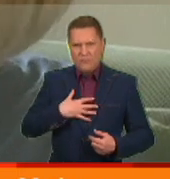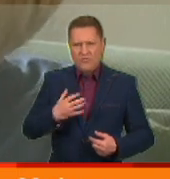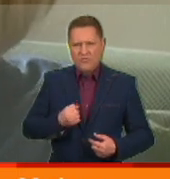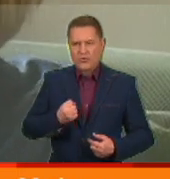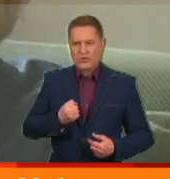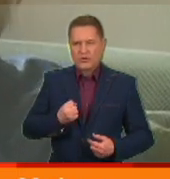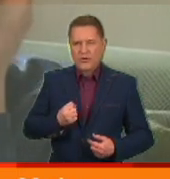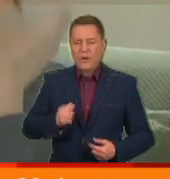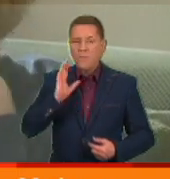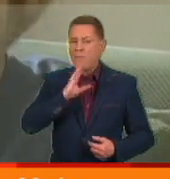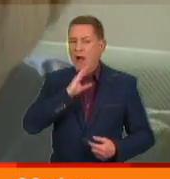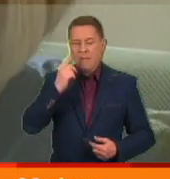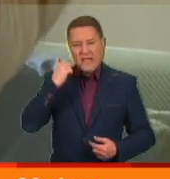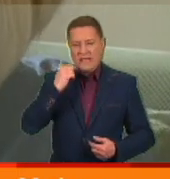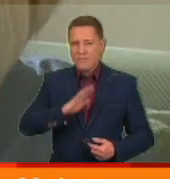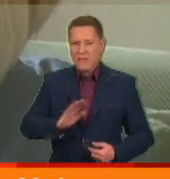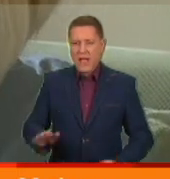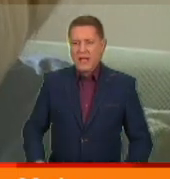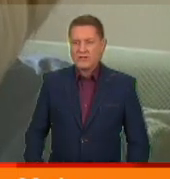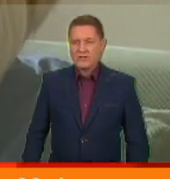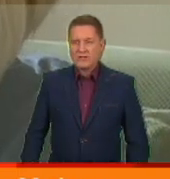А не плач.